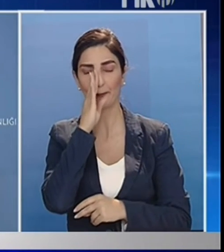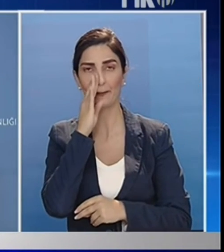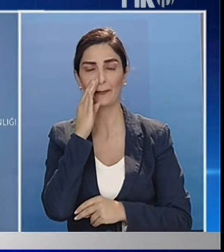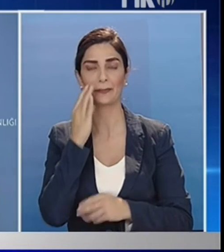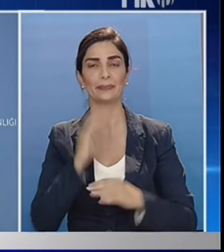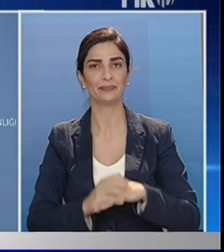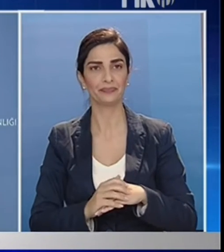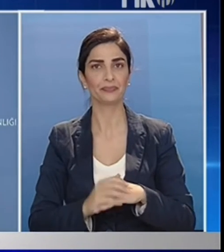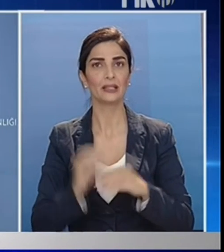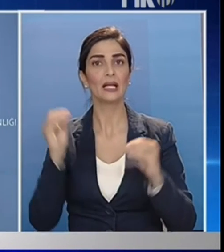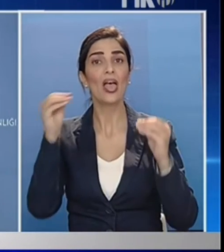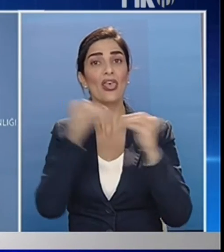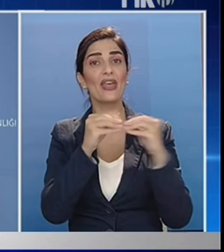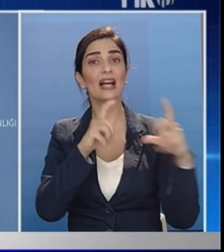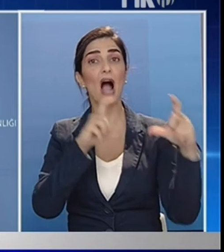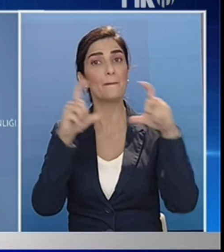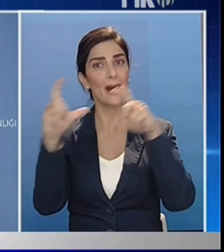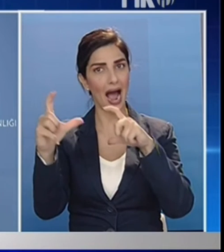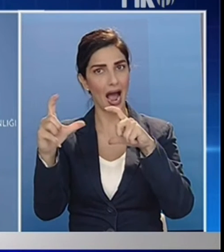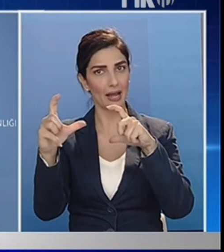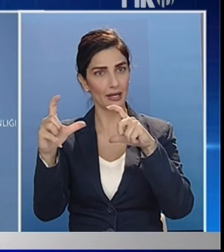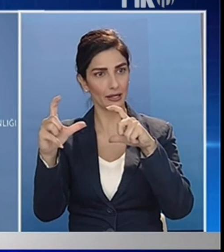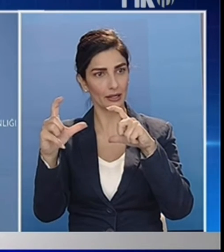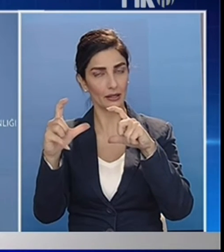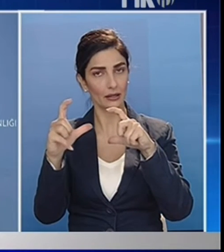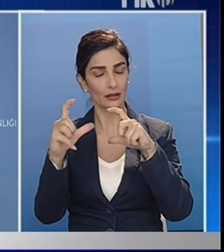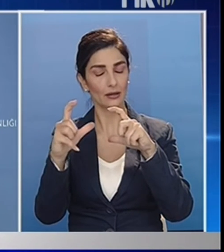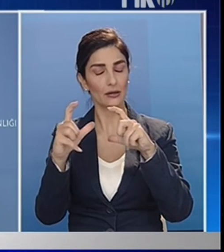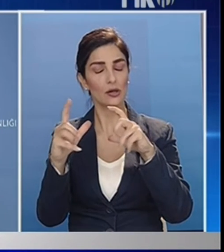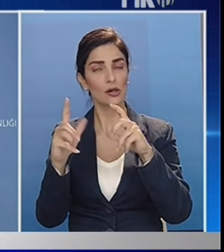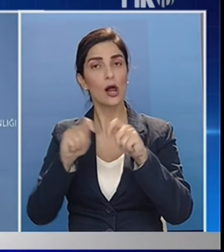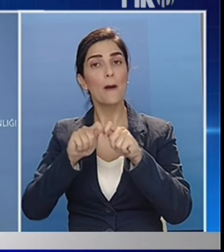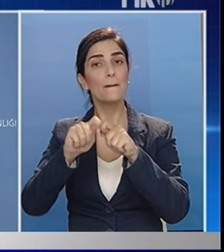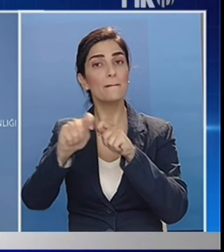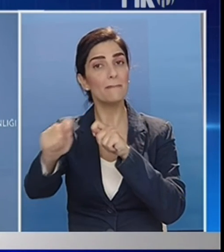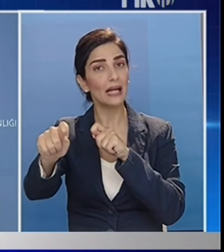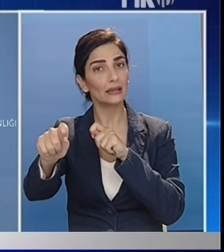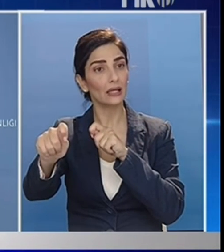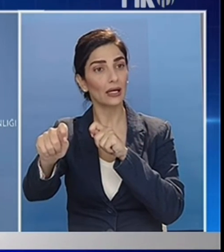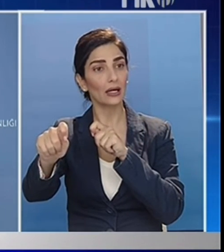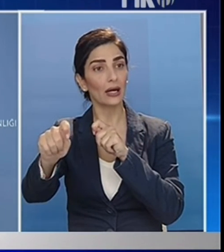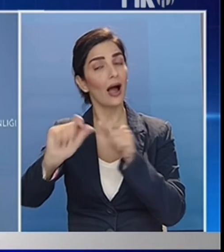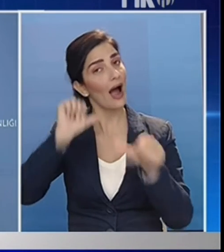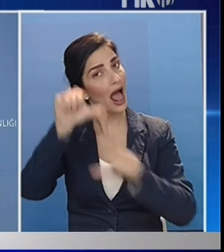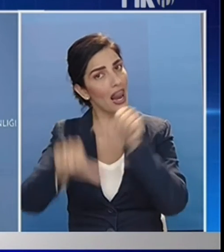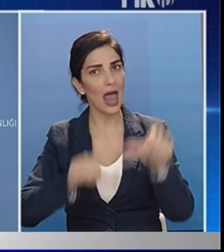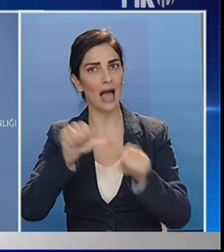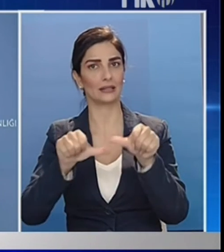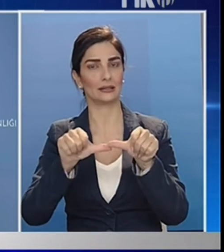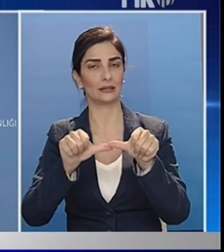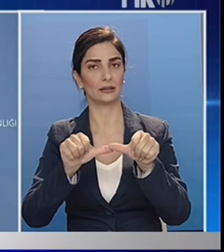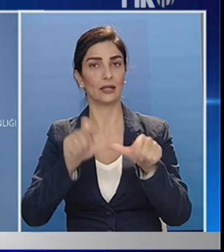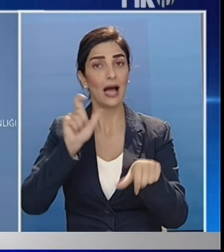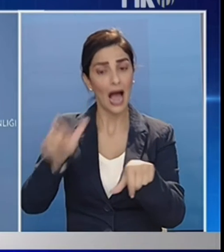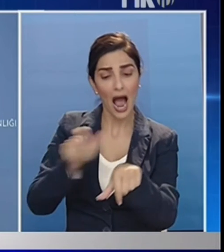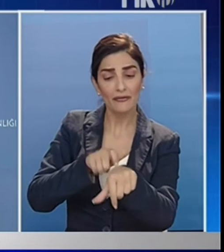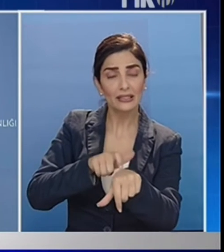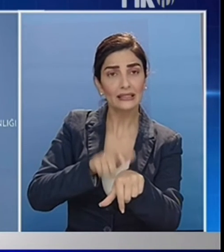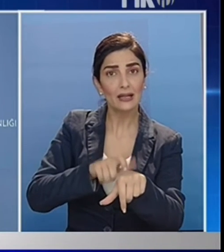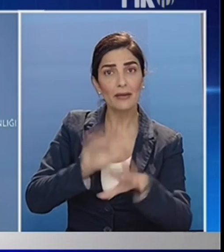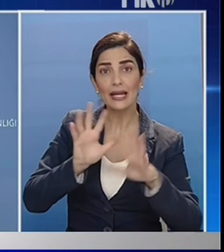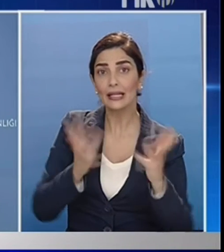Από την 10η Μαΐου έρονται τα πιο πάνω μέτρα και επαναφέρονται ρυθμίσεις που ισχύουν τώρα με την προϋπόθεση σε χώρους όπου